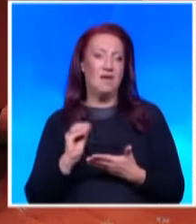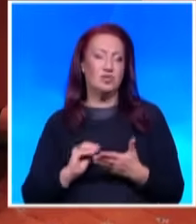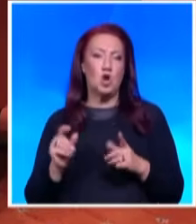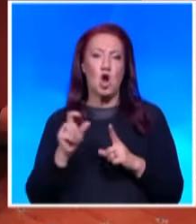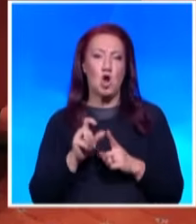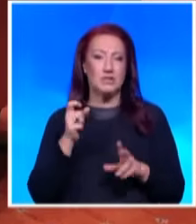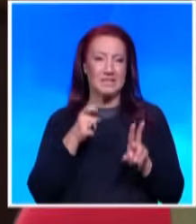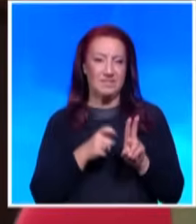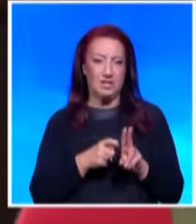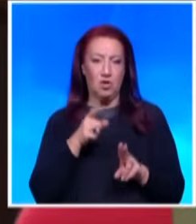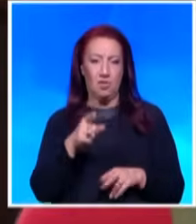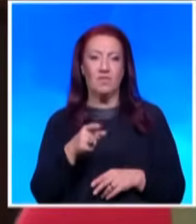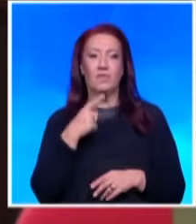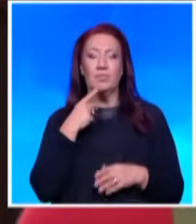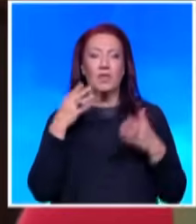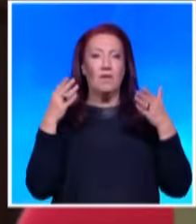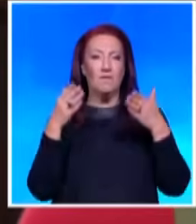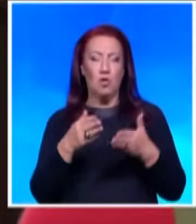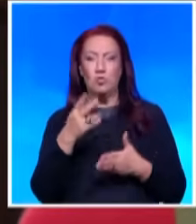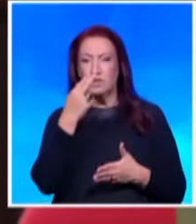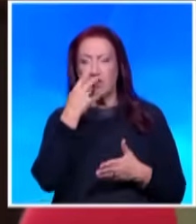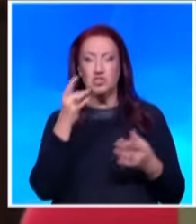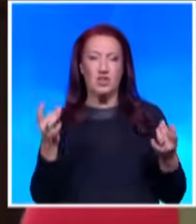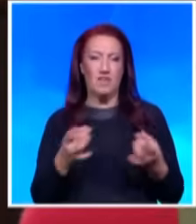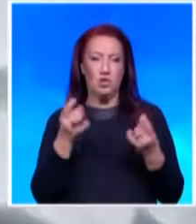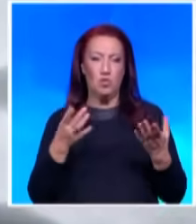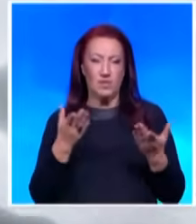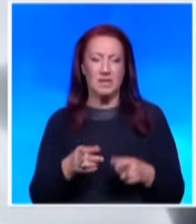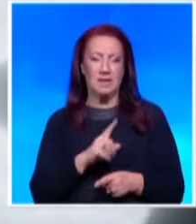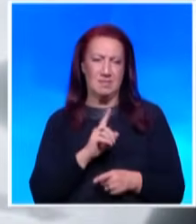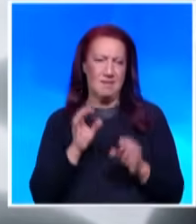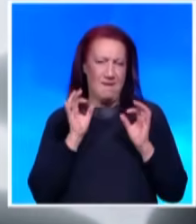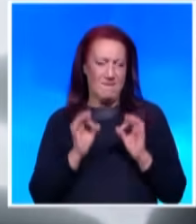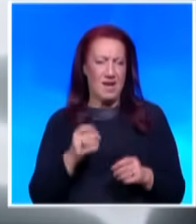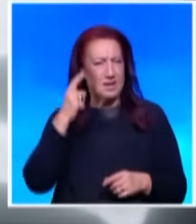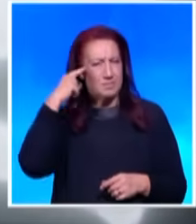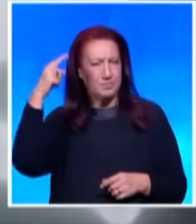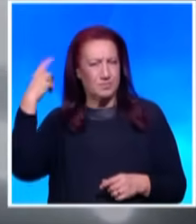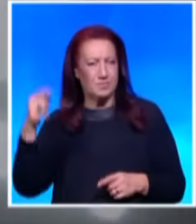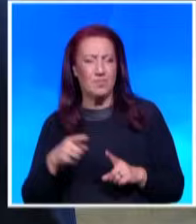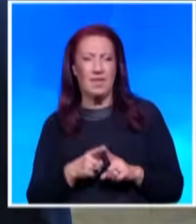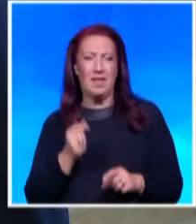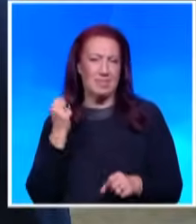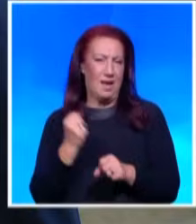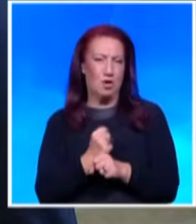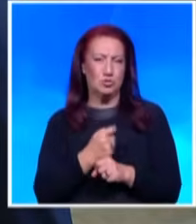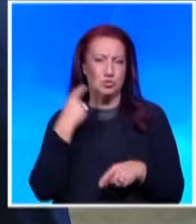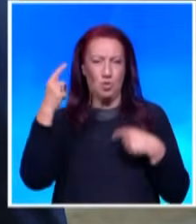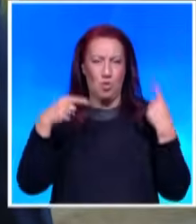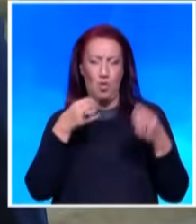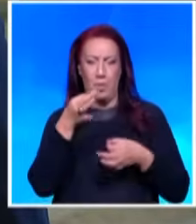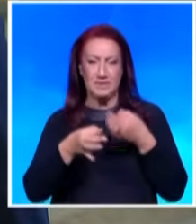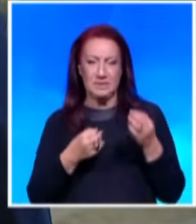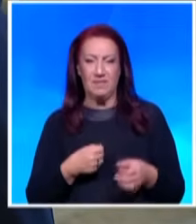на фокус са фалшивите новини в онлайн пространството, неистинните твърдения и конспиративните теории. Дезинформацията